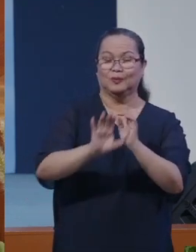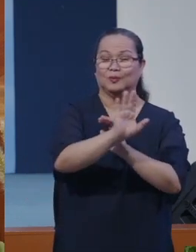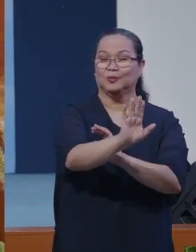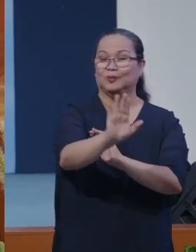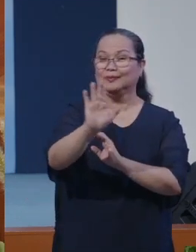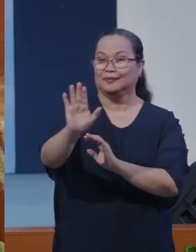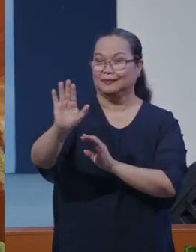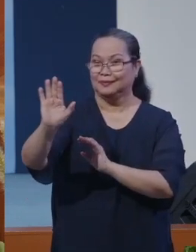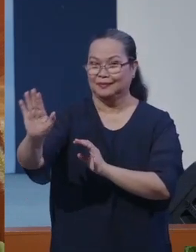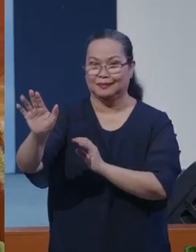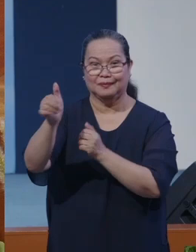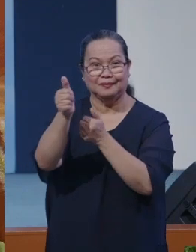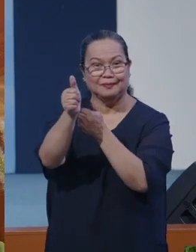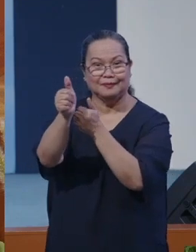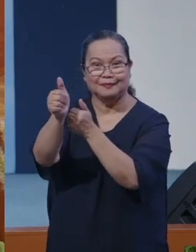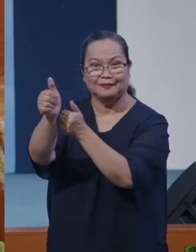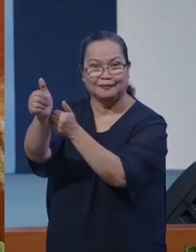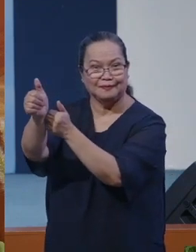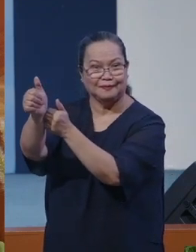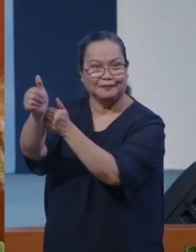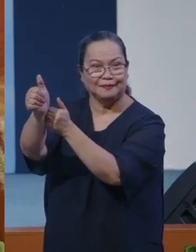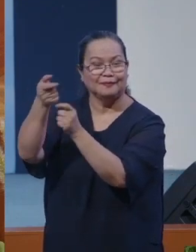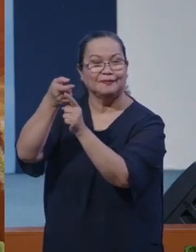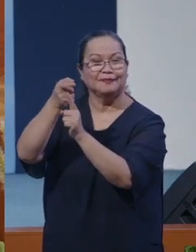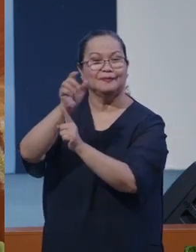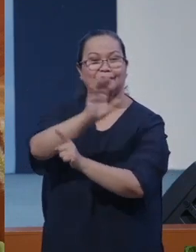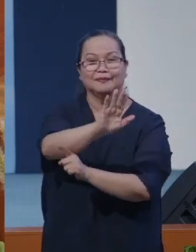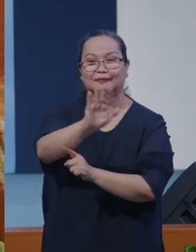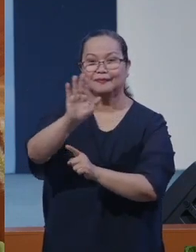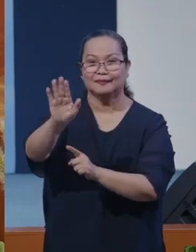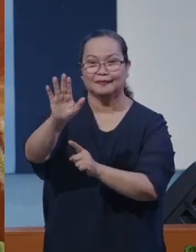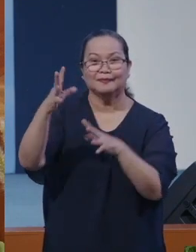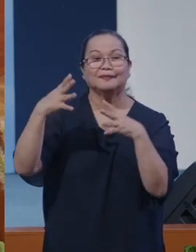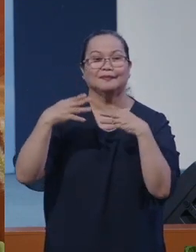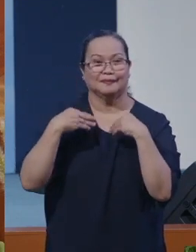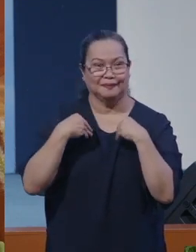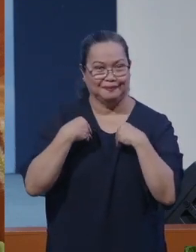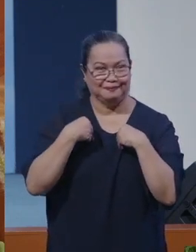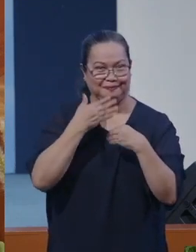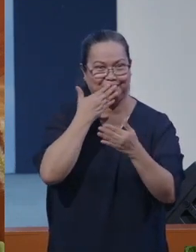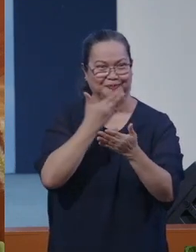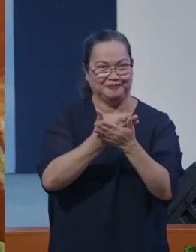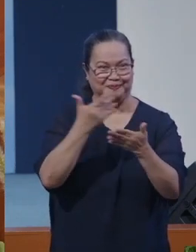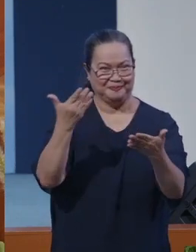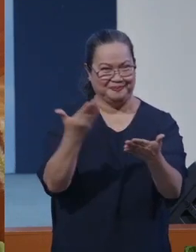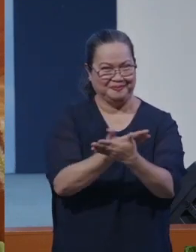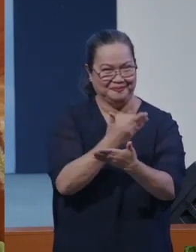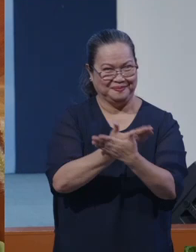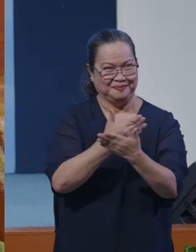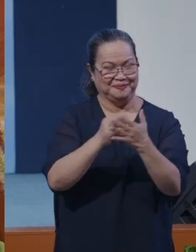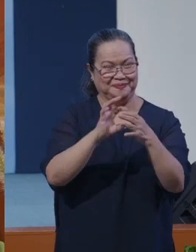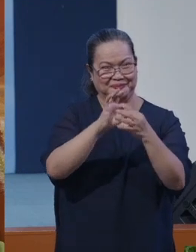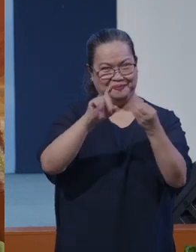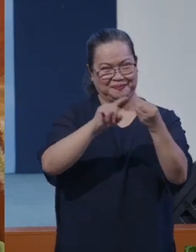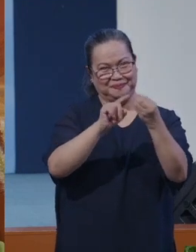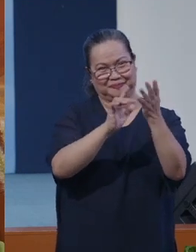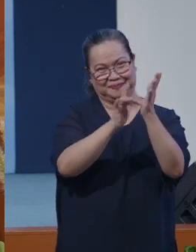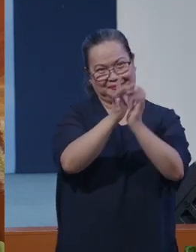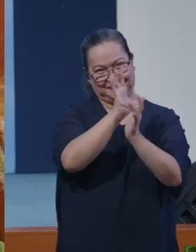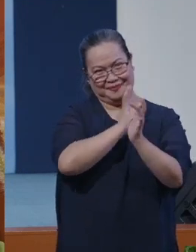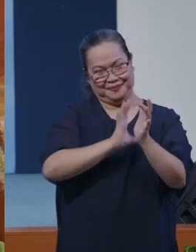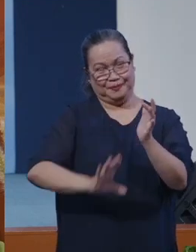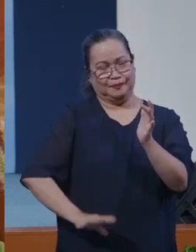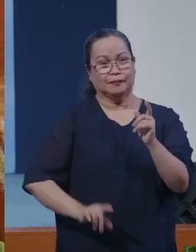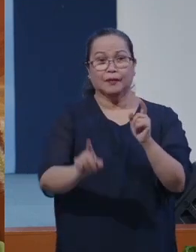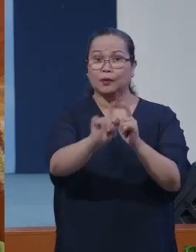inyong pagsunod ay nanggagaling sa inyong pagtanggap ng mabuting balita ni Kristo Jesus.